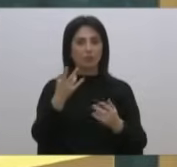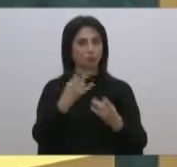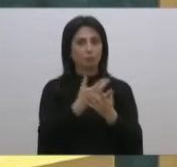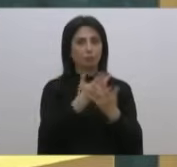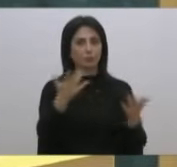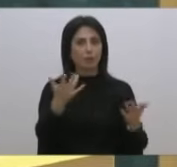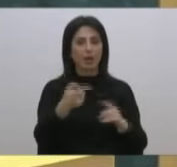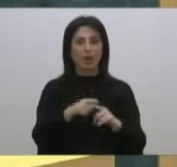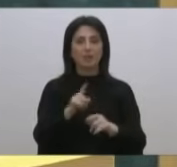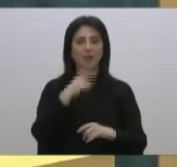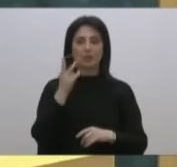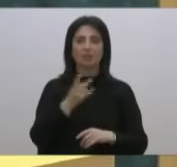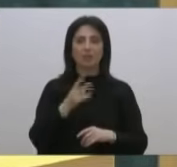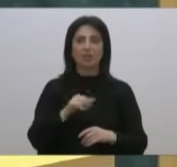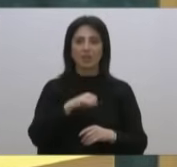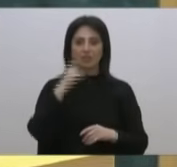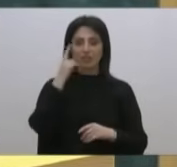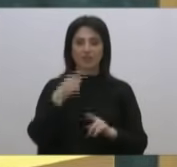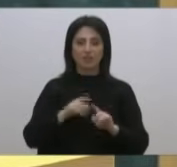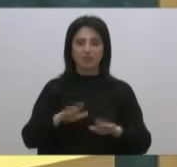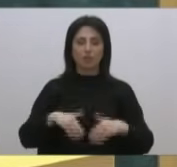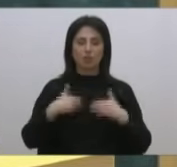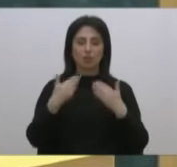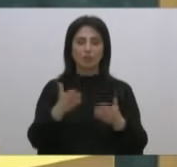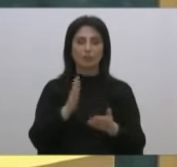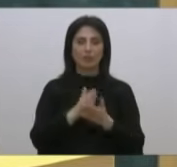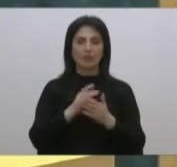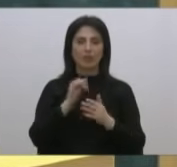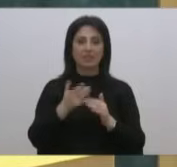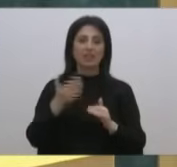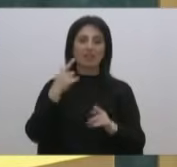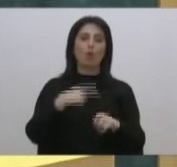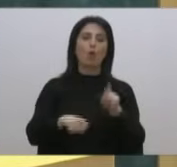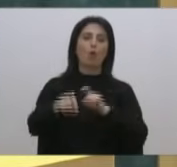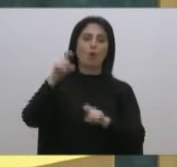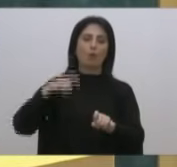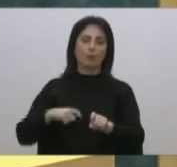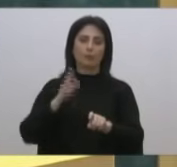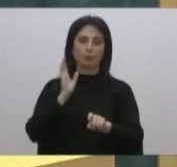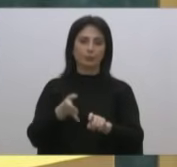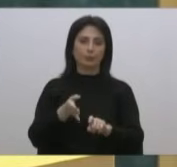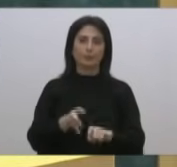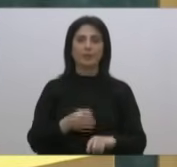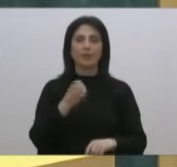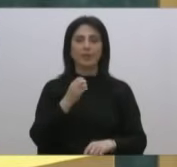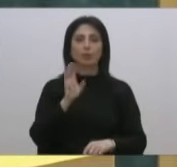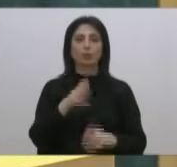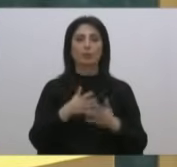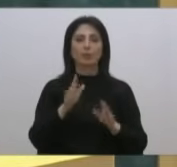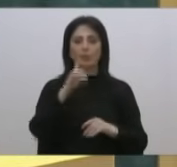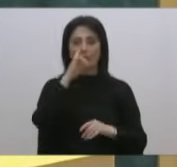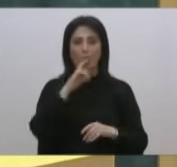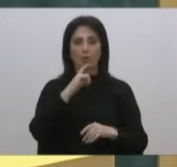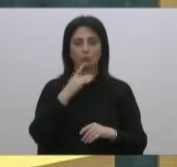Zlisit, Estrat Kmaunda, Tavistavat, Eshetavazeba, Aris, Arsuši, Ukangadat Muli. Nabijidak ide ucrumet